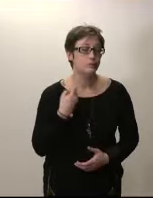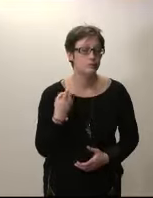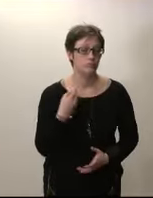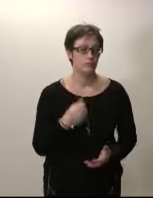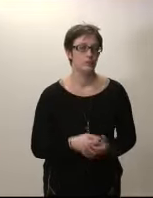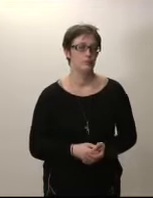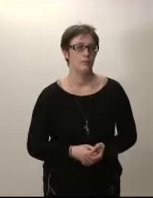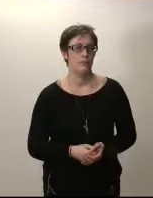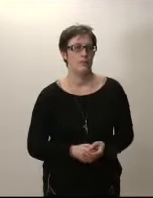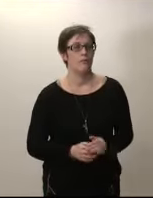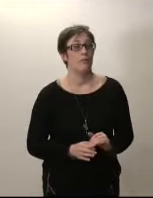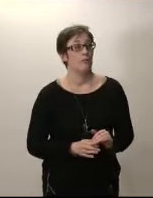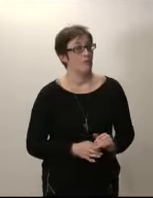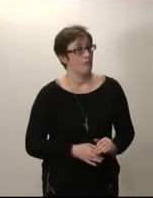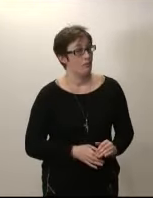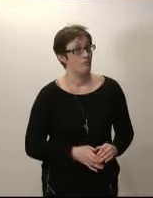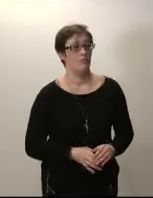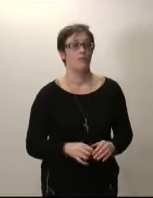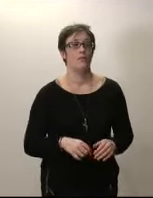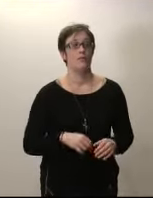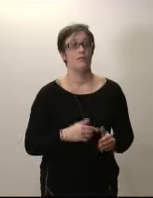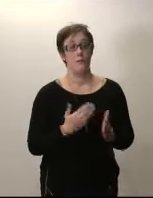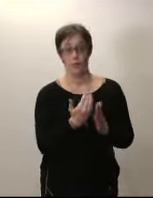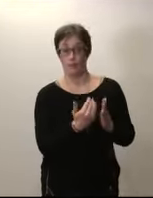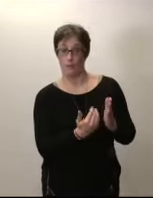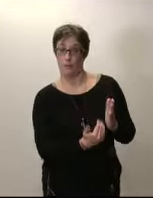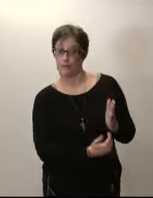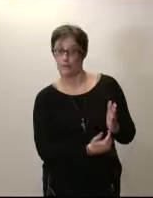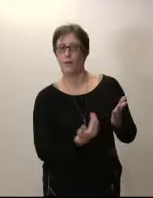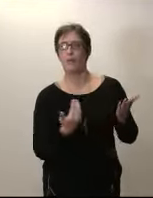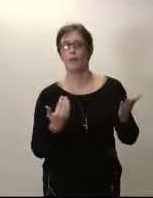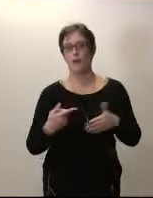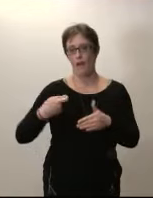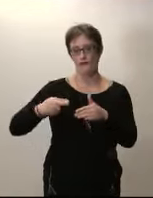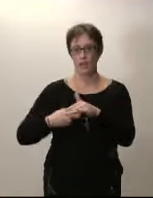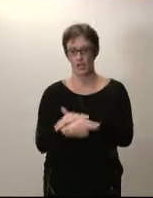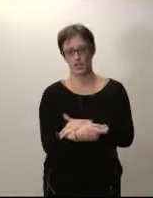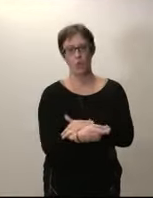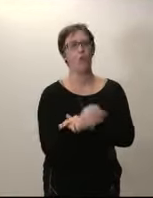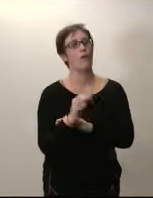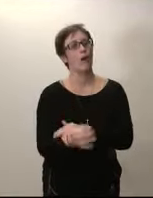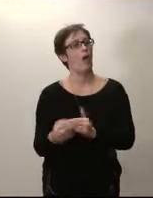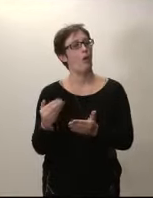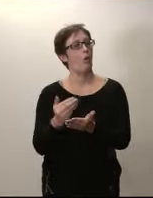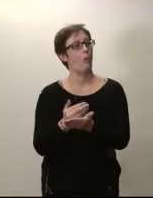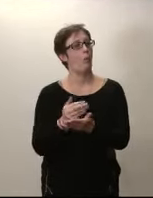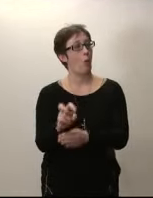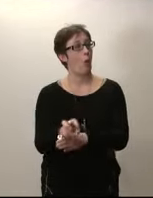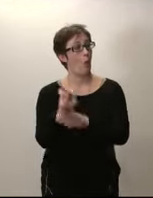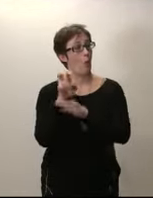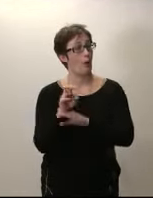donc, on remarque en effet la diminution donc, du recours à l'emprunt, puisqu'on passe